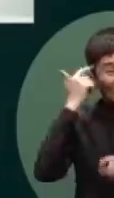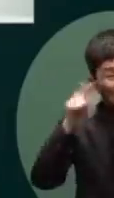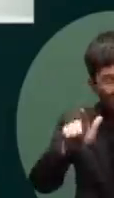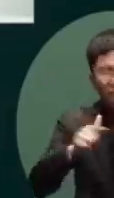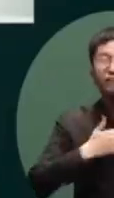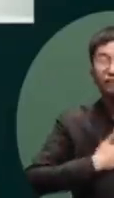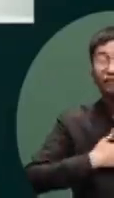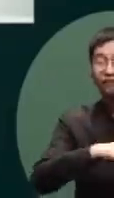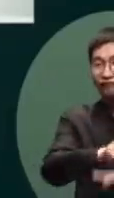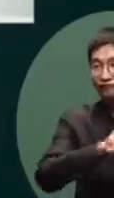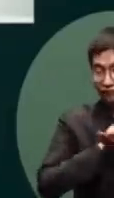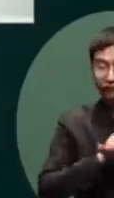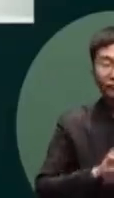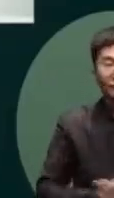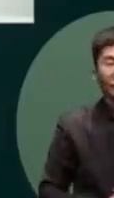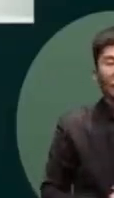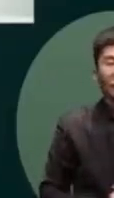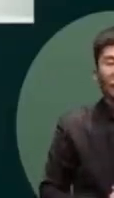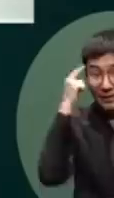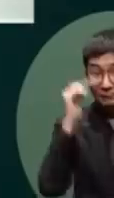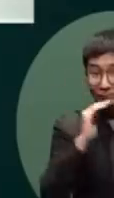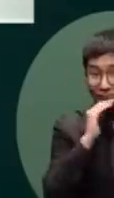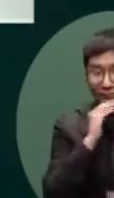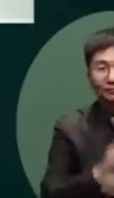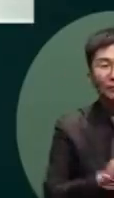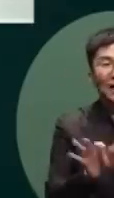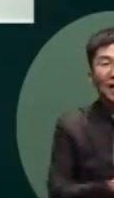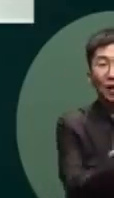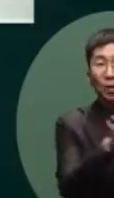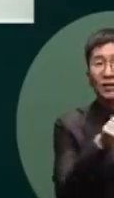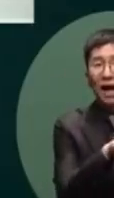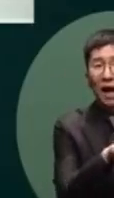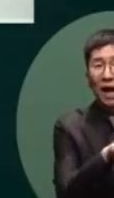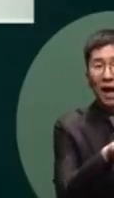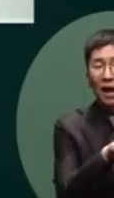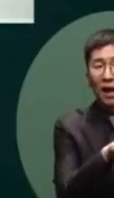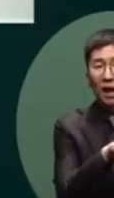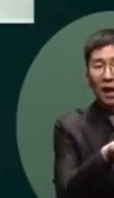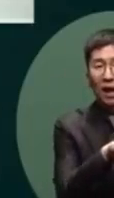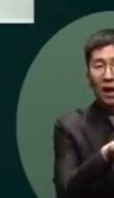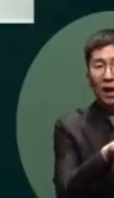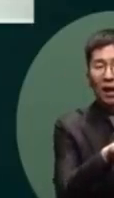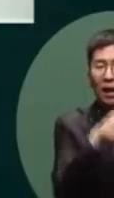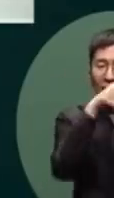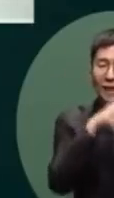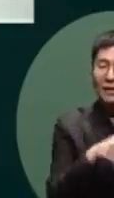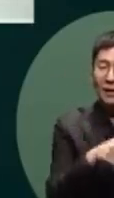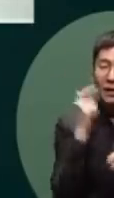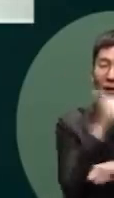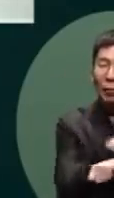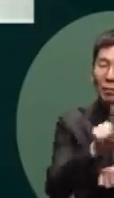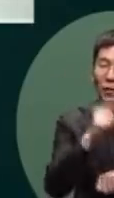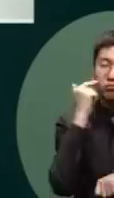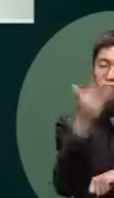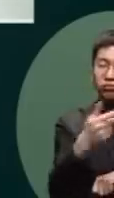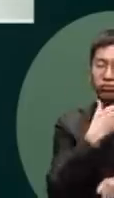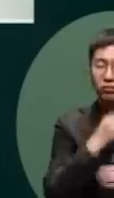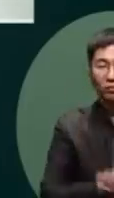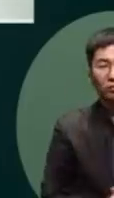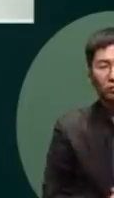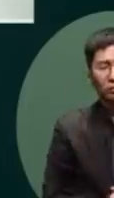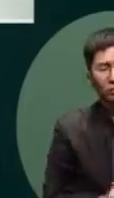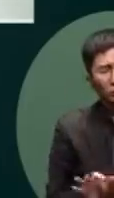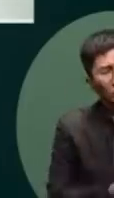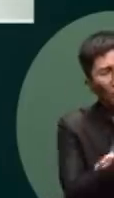네. 것으로 저는 생각할 네. 수밖에 없네요. 경제안보를 구체적으로 어떻게 하실 건지 한번 말씀해 주시죠.